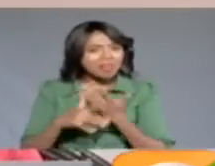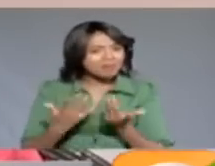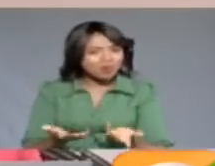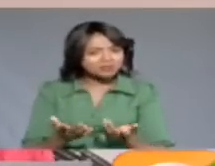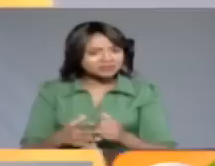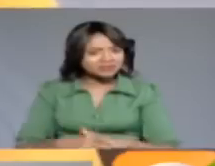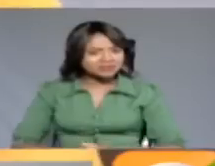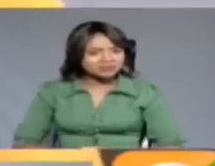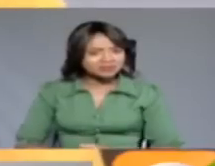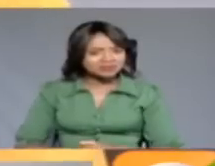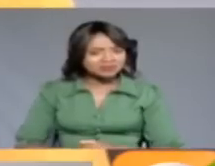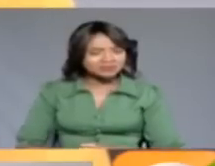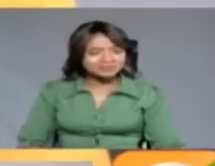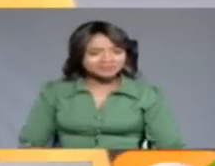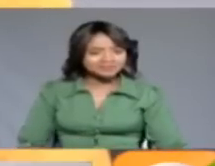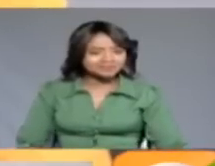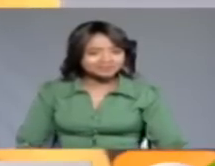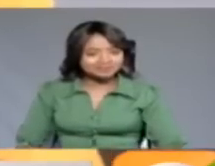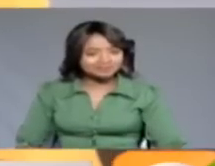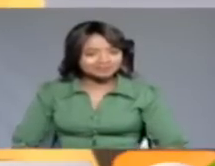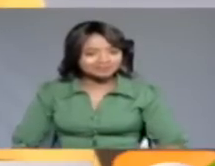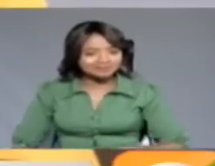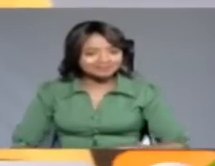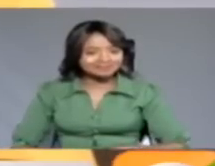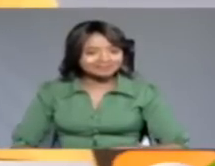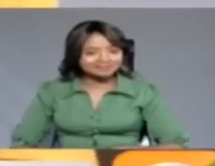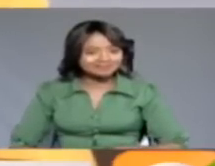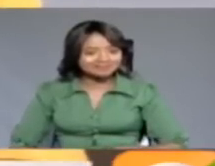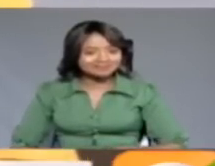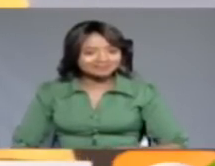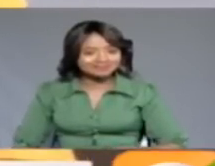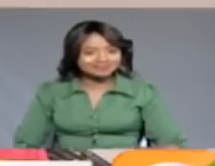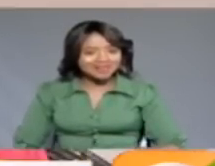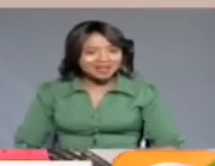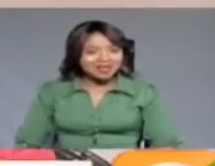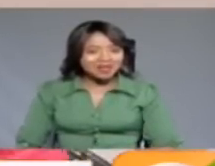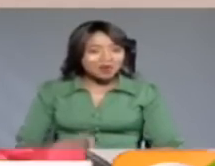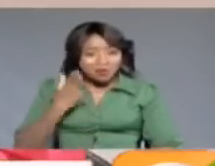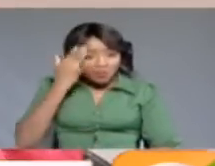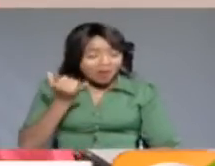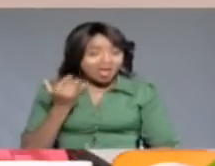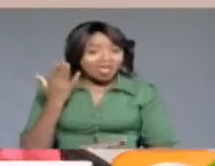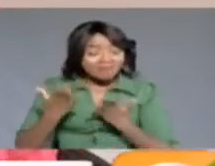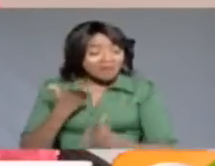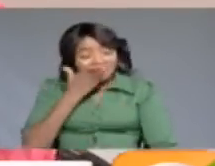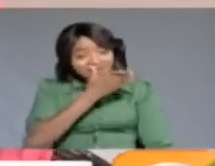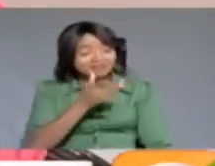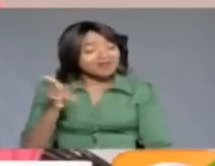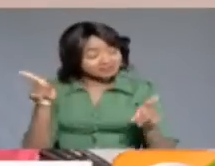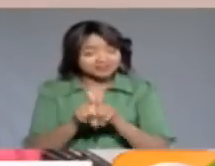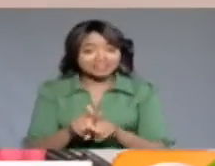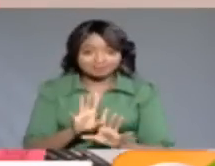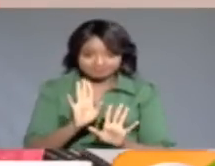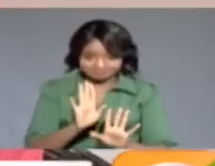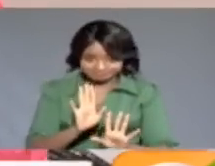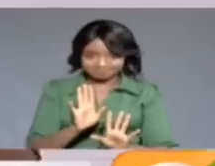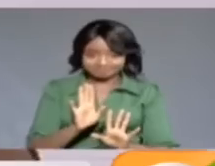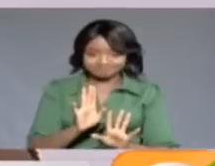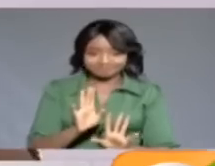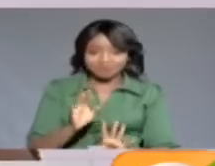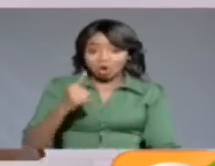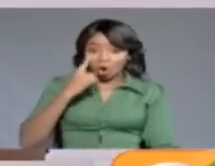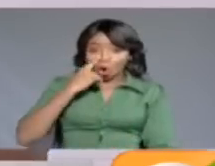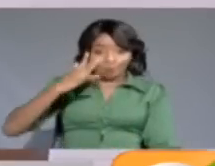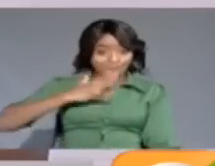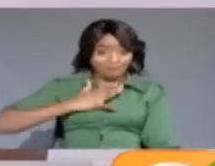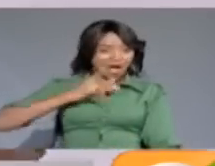wanawake udaku. Huwa shida yao nini? Maana najua hata labda kule Onyango kuna wengine kama unajua, ona kama mimi mtaa wangu nilioishi